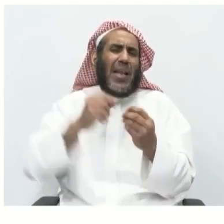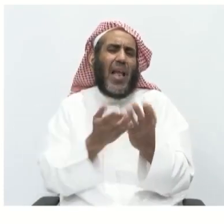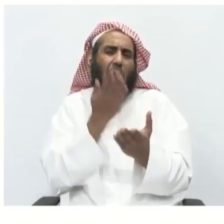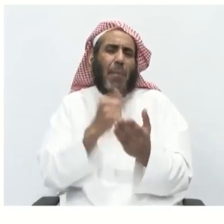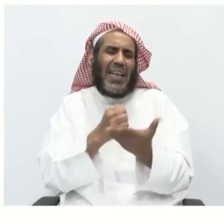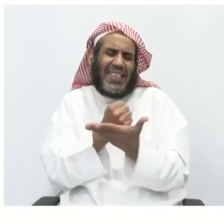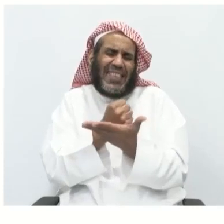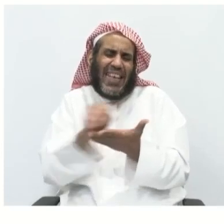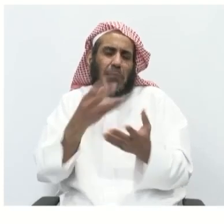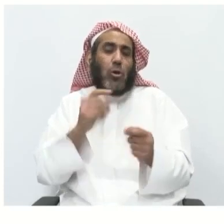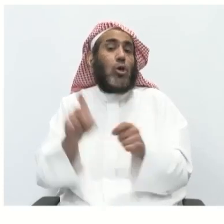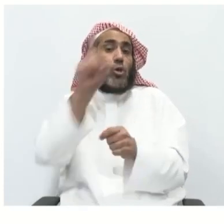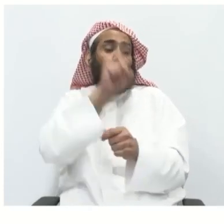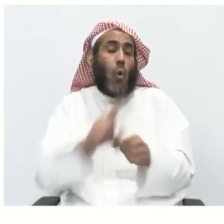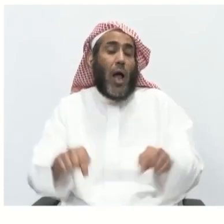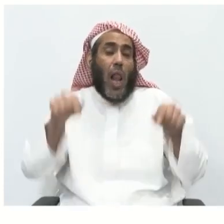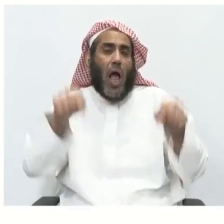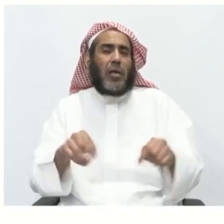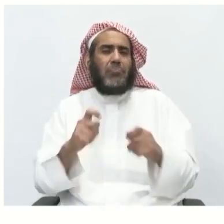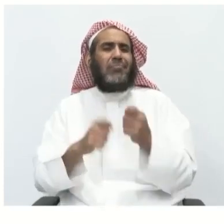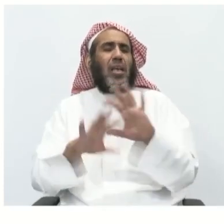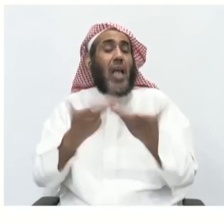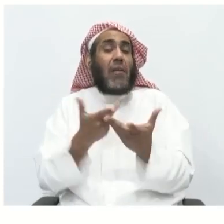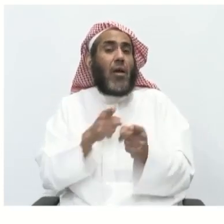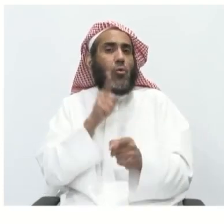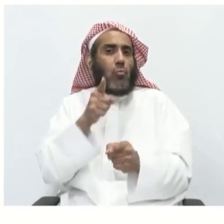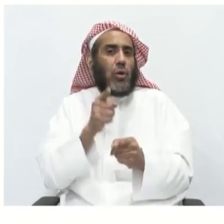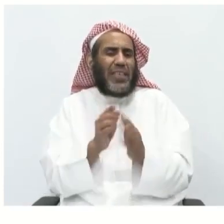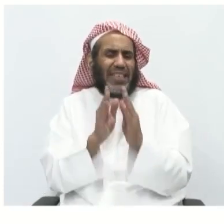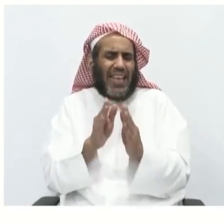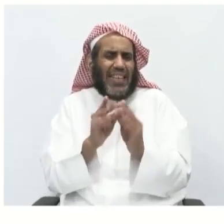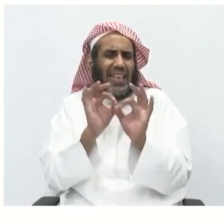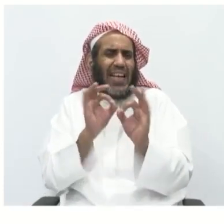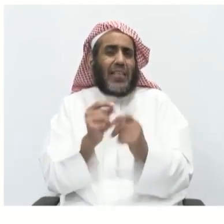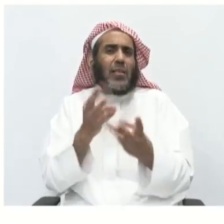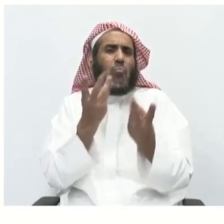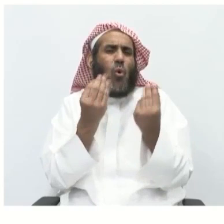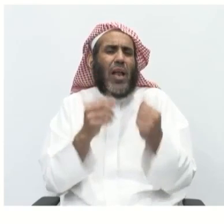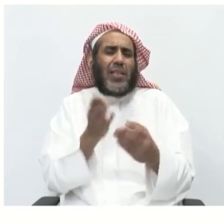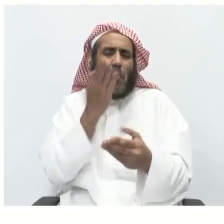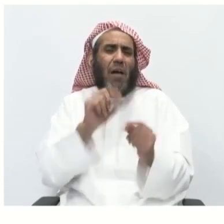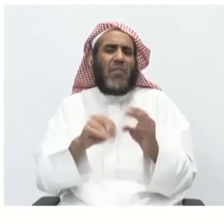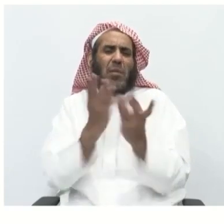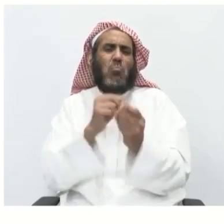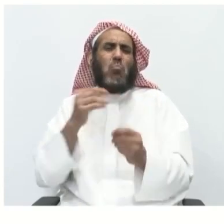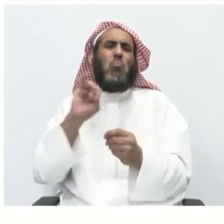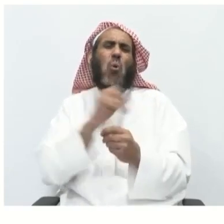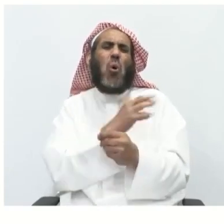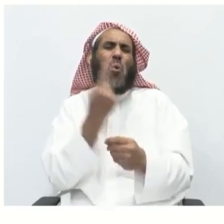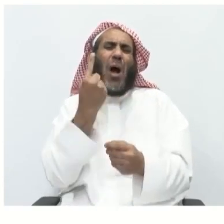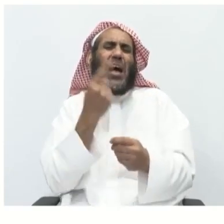الماء سؤال الان كيف يمكنك تحديد عدد مولات الماء في مول واحد من الملح